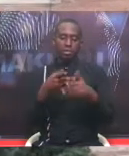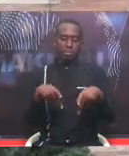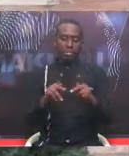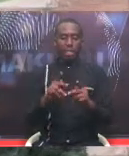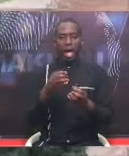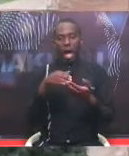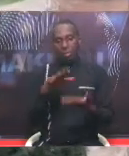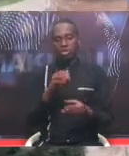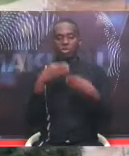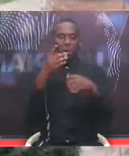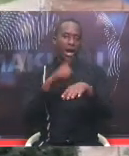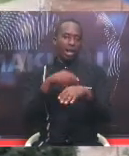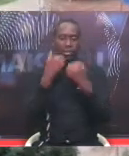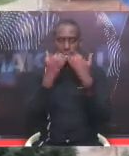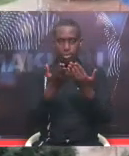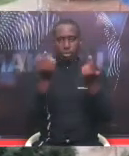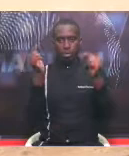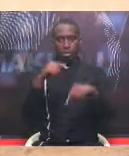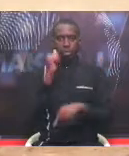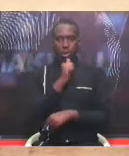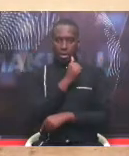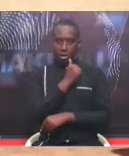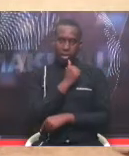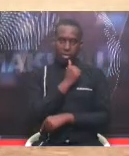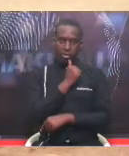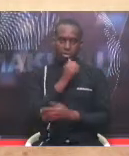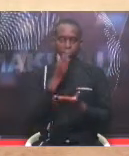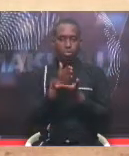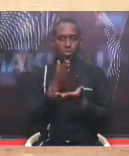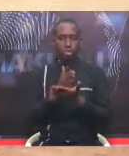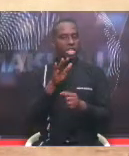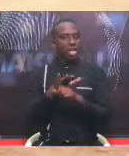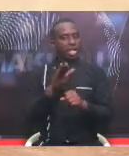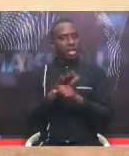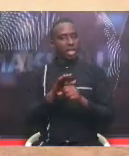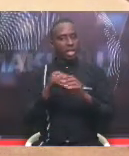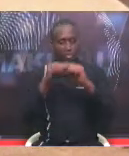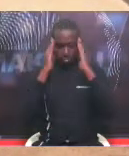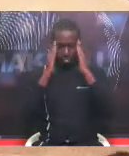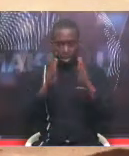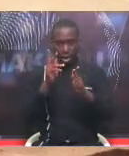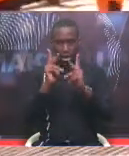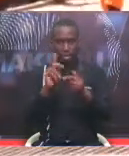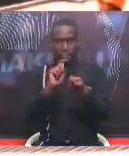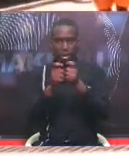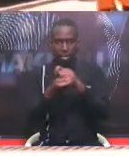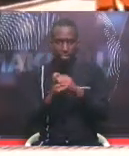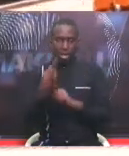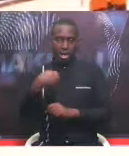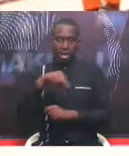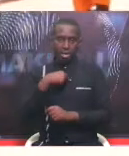ntibabahe akanya ubu bazajya baza kwa gatandatu mu by'ukuri cyane cyane aho niho ndi bwibande niho byahindutse cyane